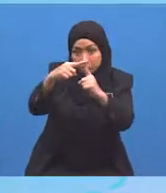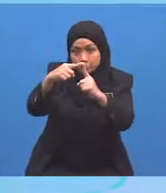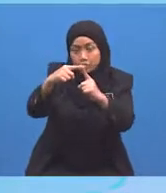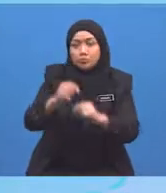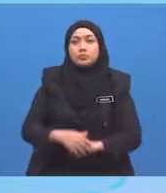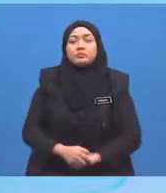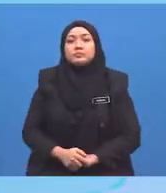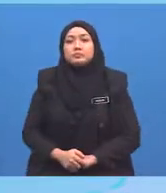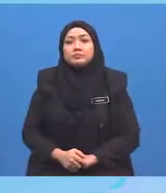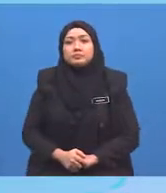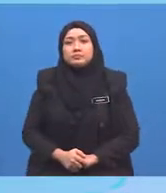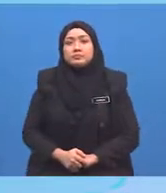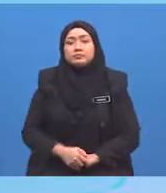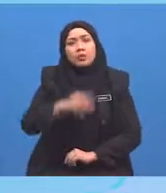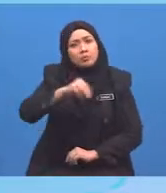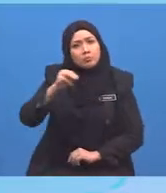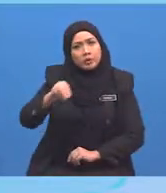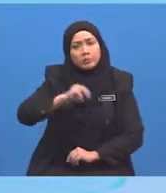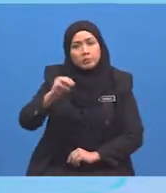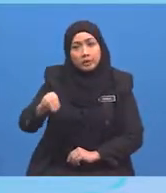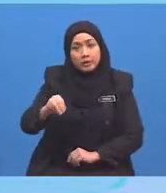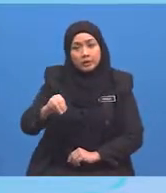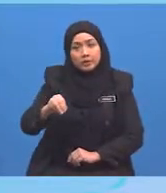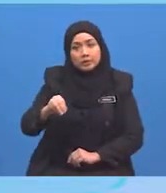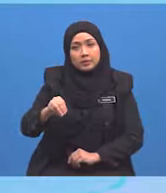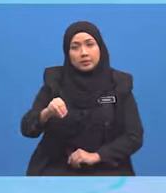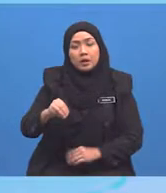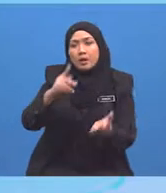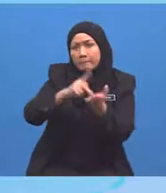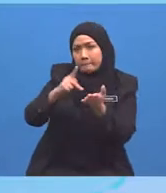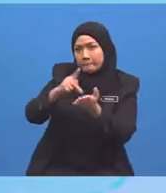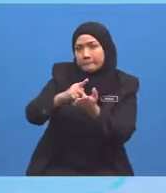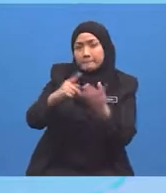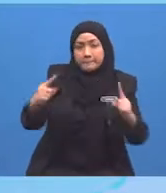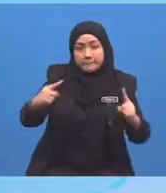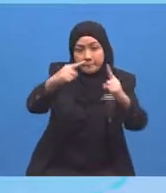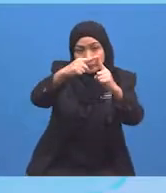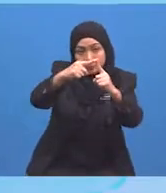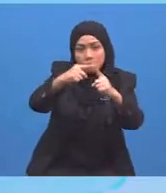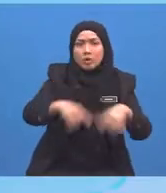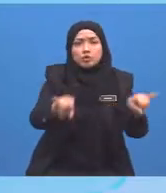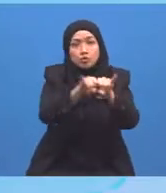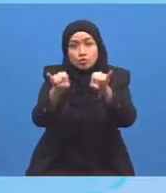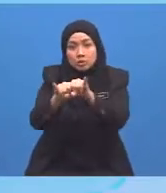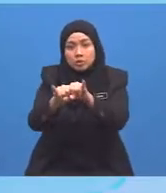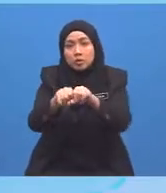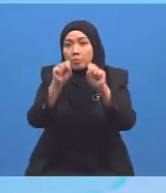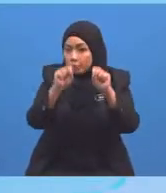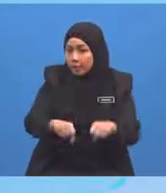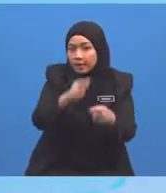tidak mempunyai pepenjuru. Manakala poligon dengan bilangan sisi 6